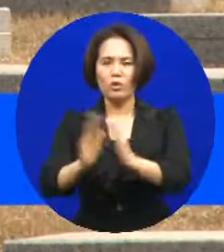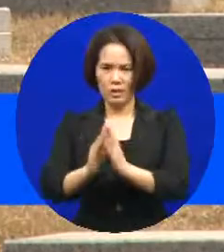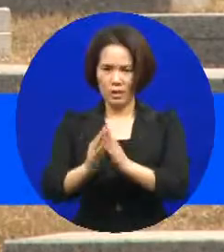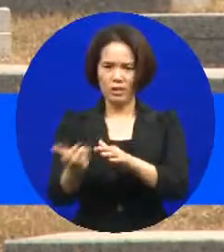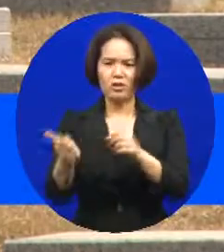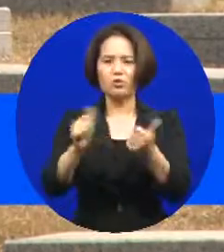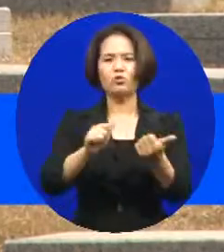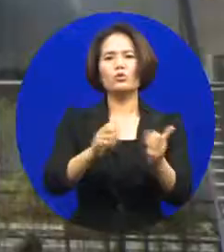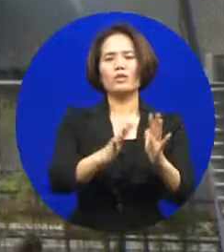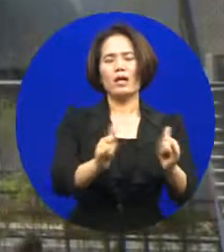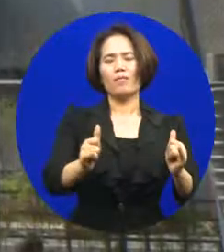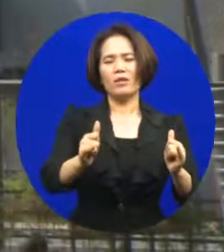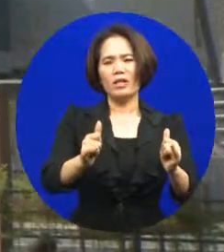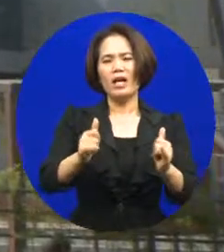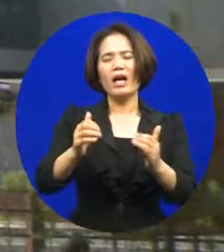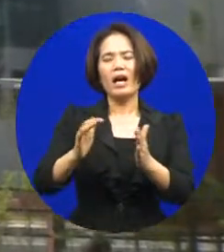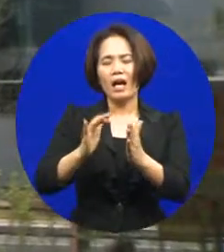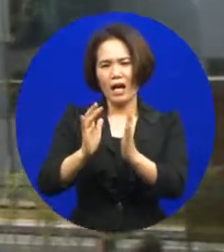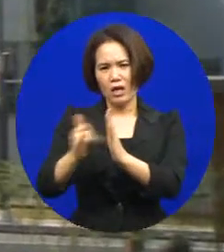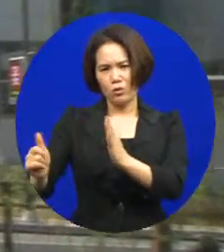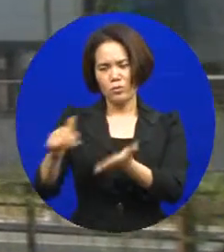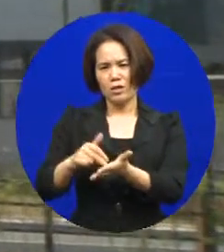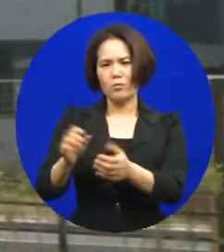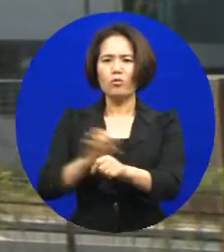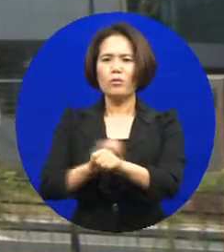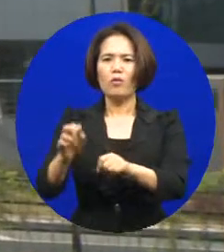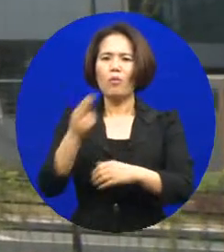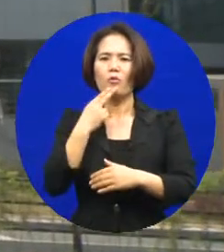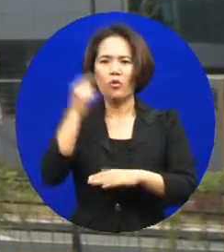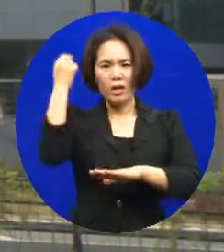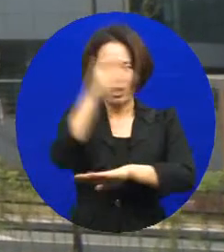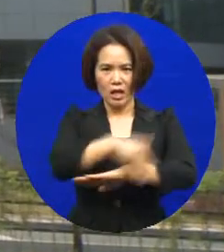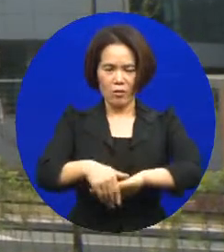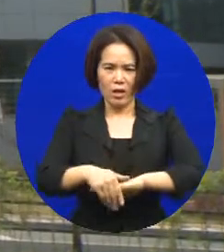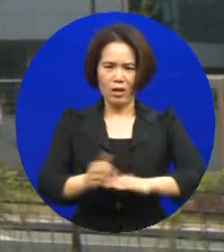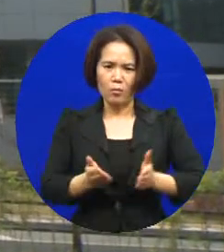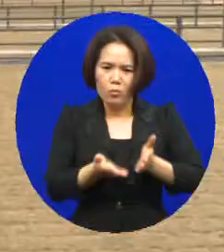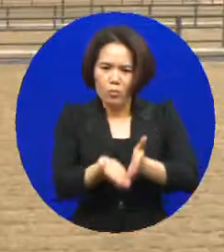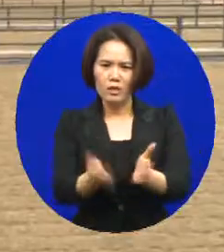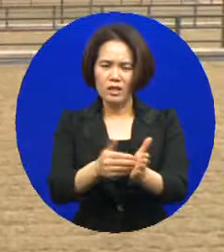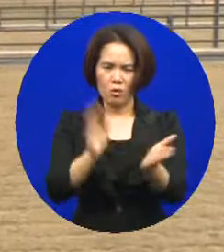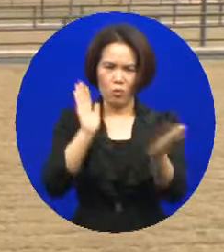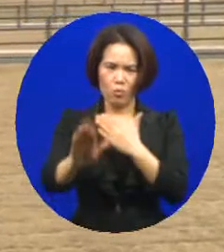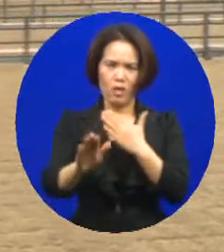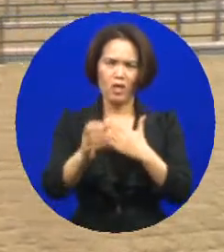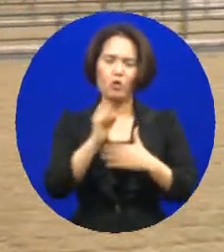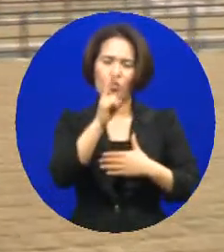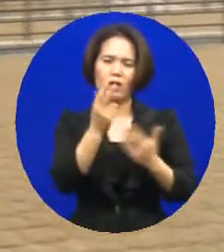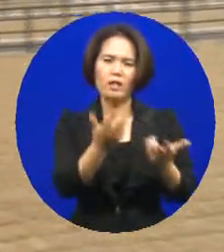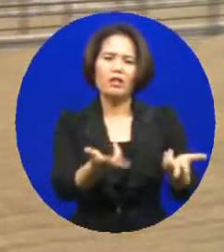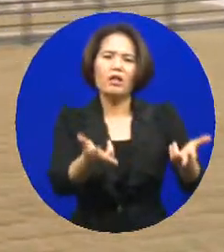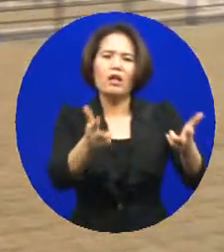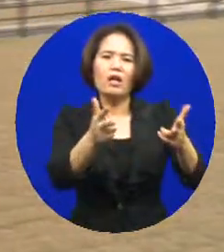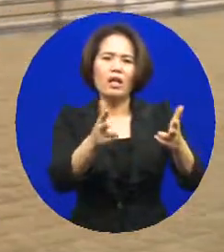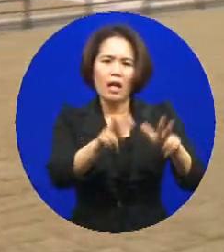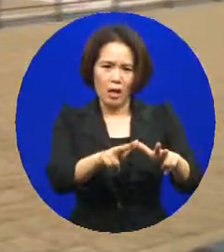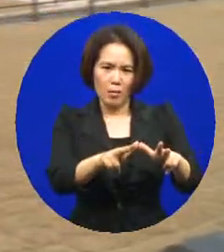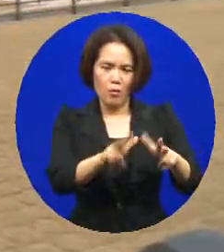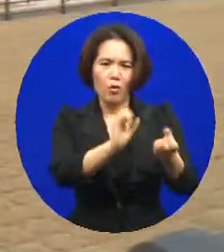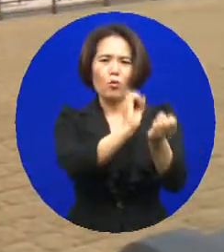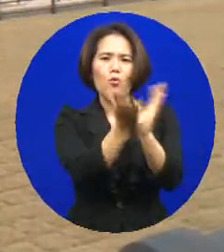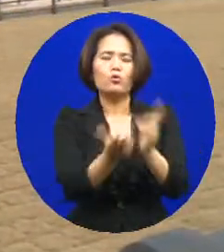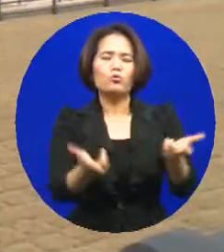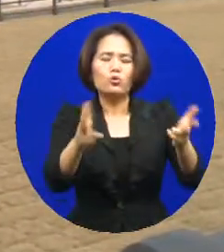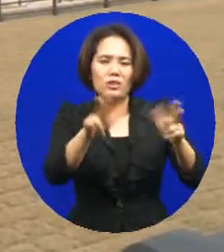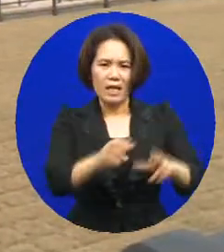등으로 희생자 유족들의 불편이 없게 할 방침입니다. 시는 이번 사고 후 용인 에버 벚꽃 축제 등 이벤트성 행사를